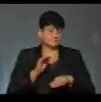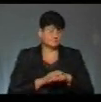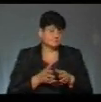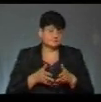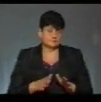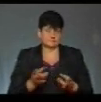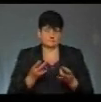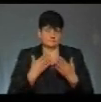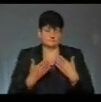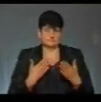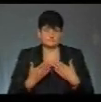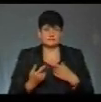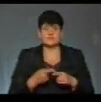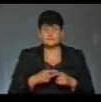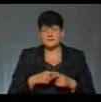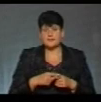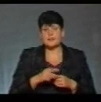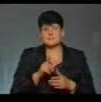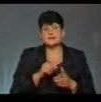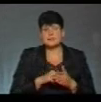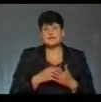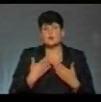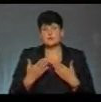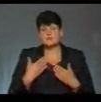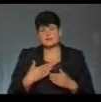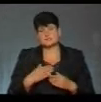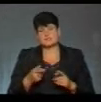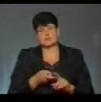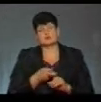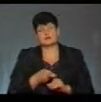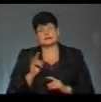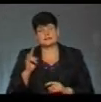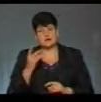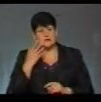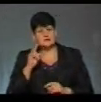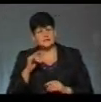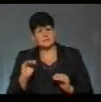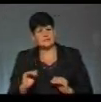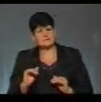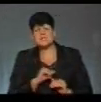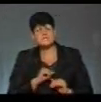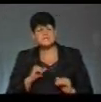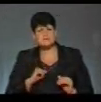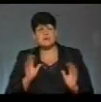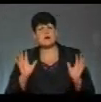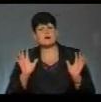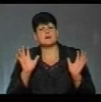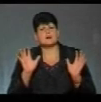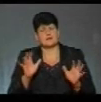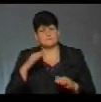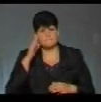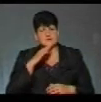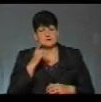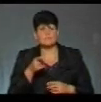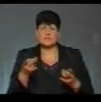Так, тому що це питання комунікації і контакту з дитиною. Коли дитина маленька, вона сама тягнеться до батьків. В неї є